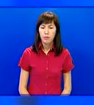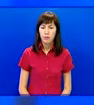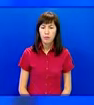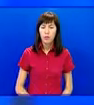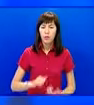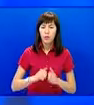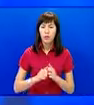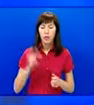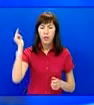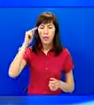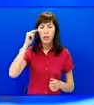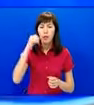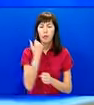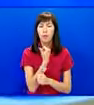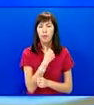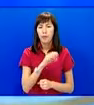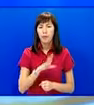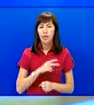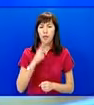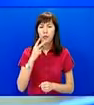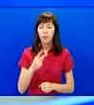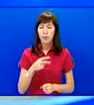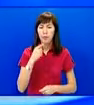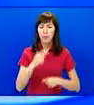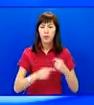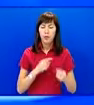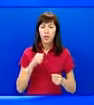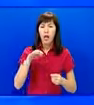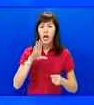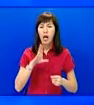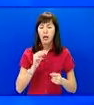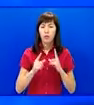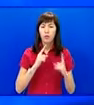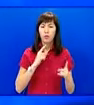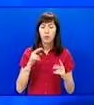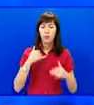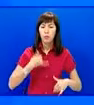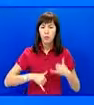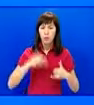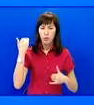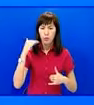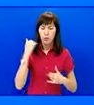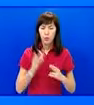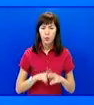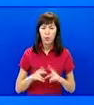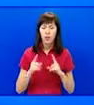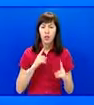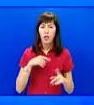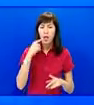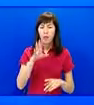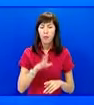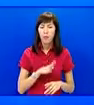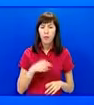Актуальные проблемы образования и достижения были рассмотрены на очередной августовской конференции учителей в Туркестане. На совещании